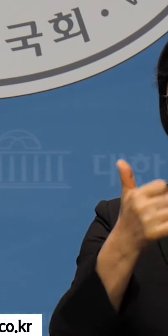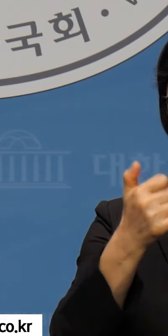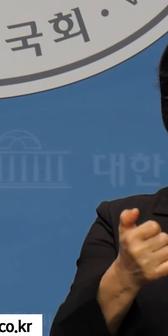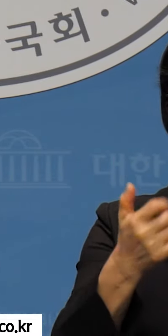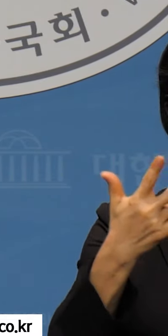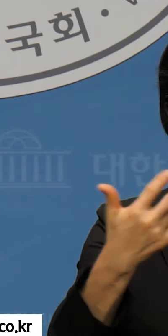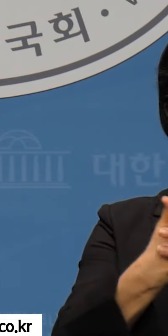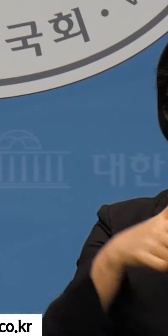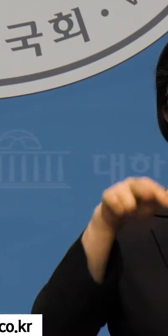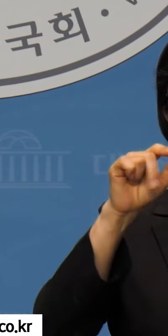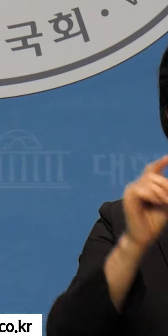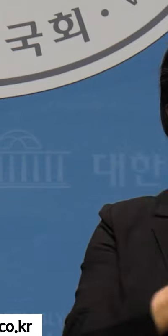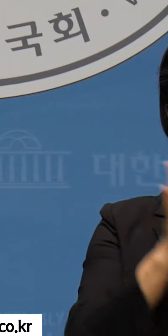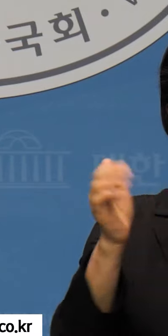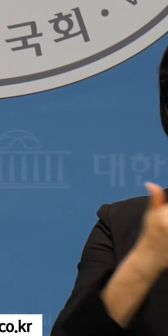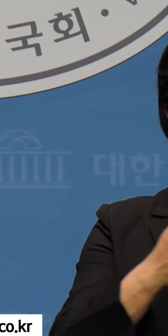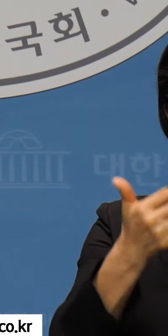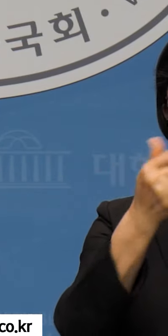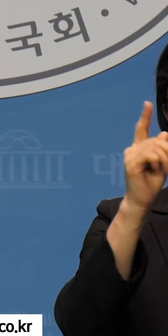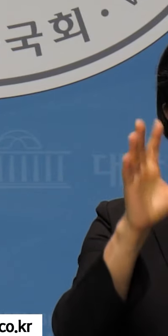제157조 제2항